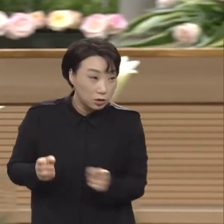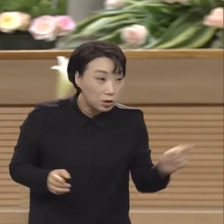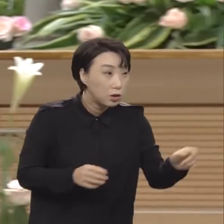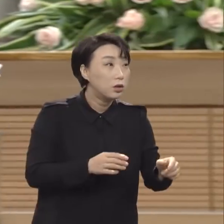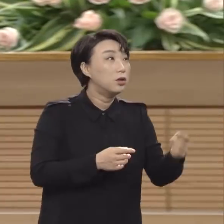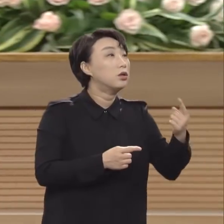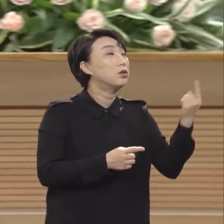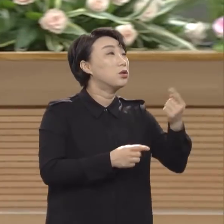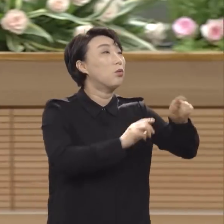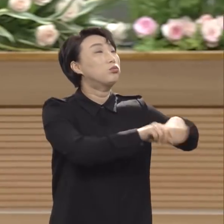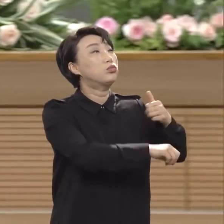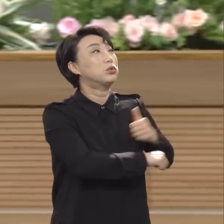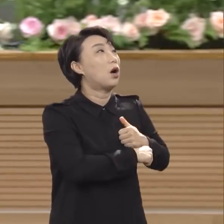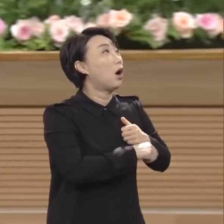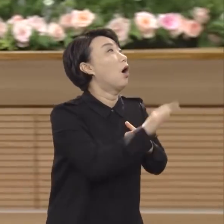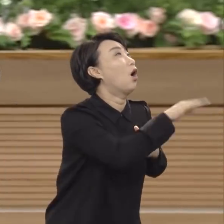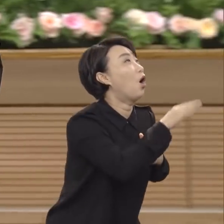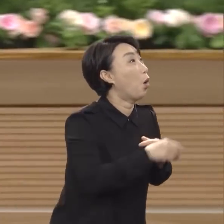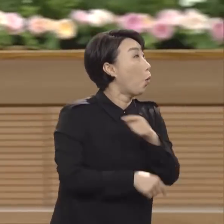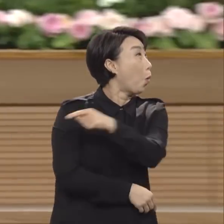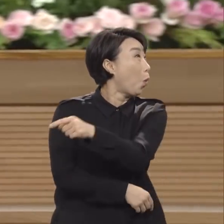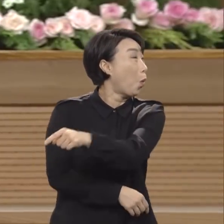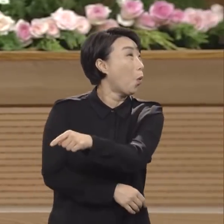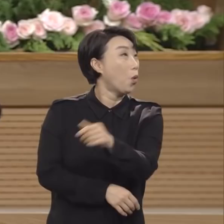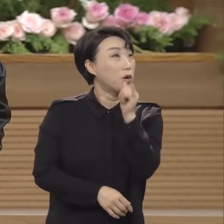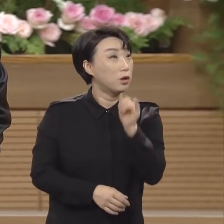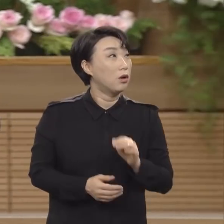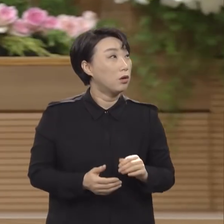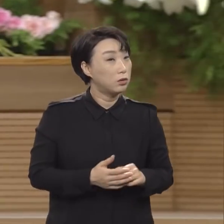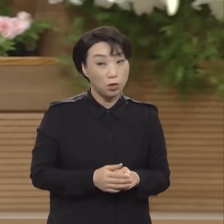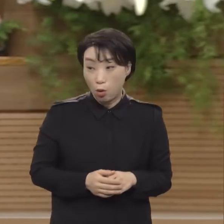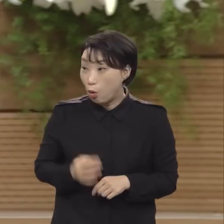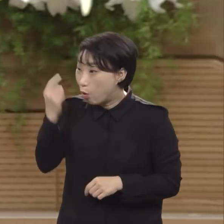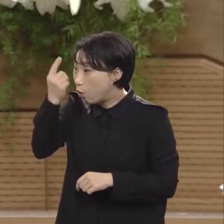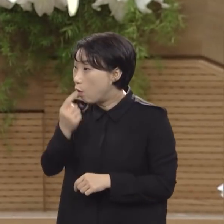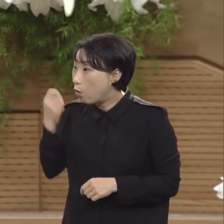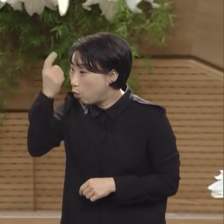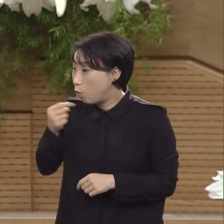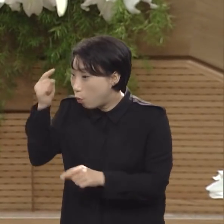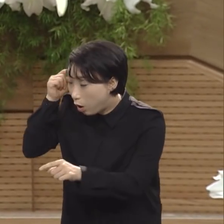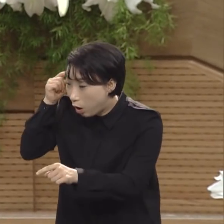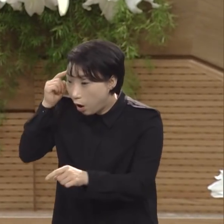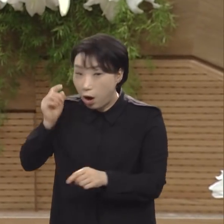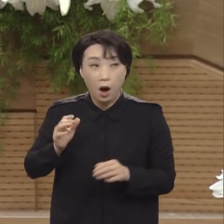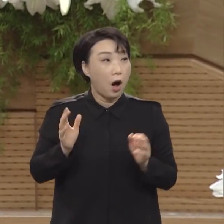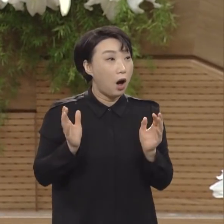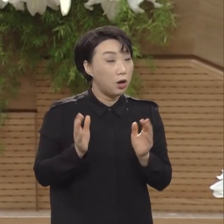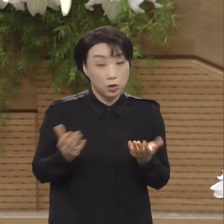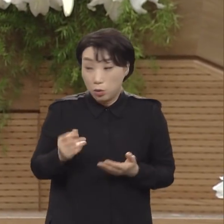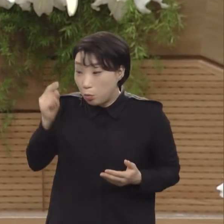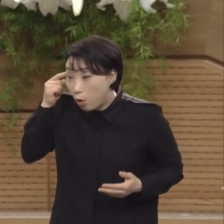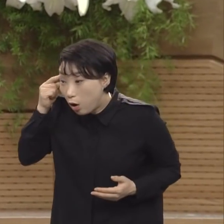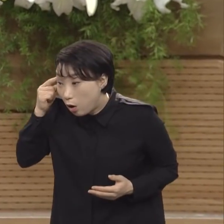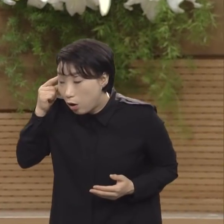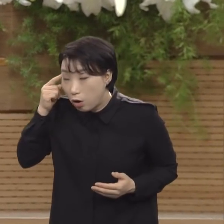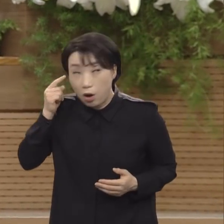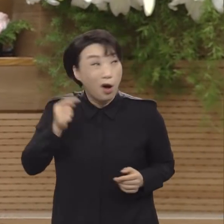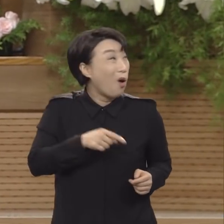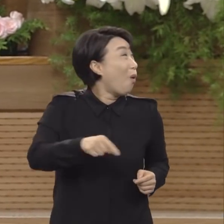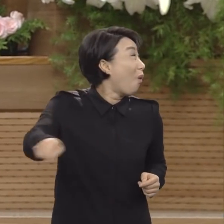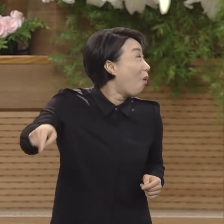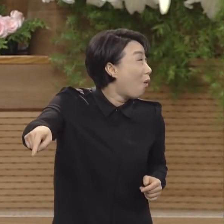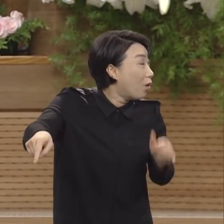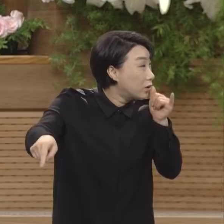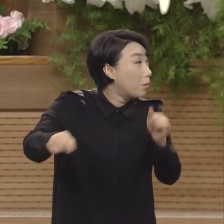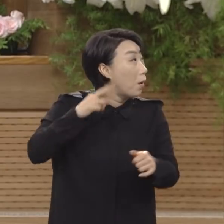뛰어갑니다. 천부장님 네 얼굴이 왜 그러냐? 무슨 일이냐? 그 아까